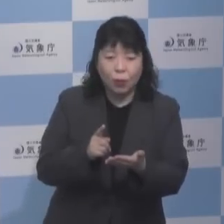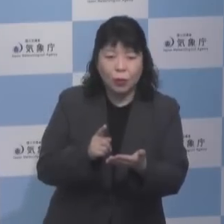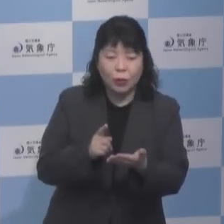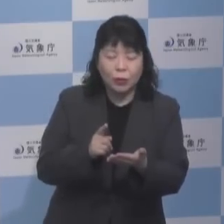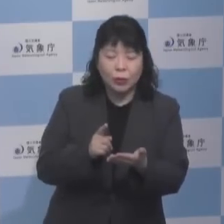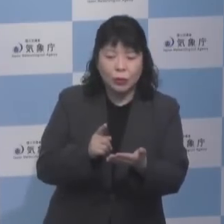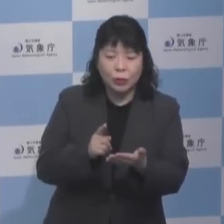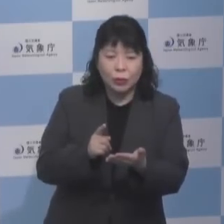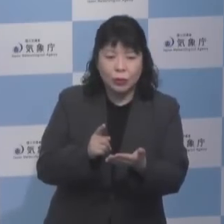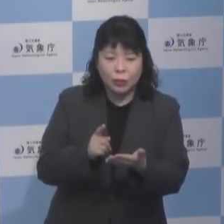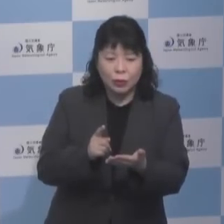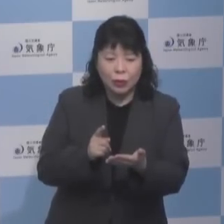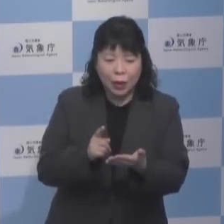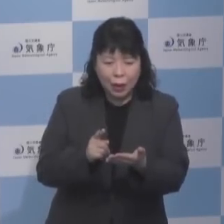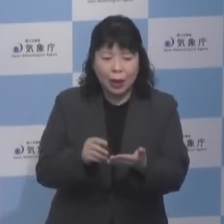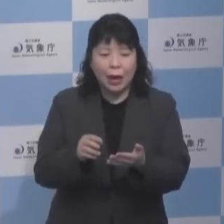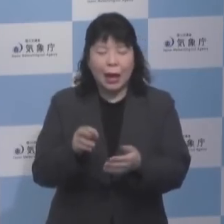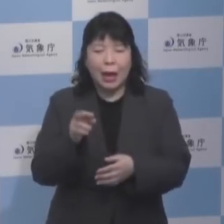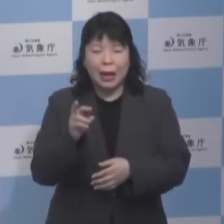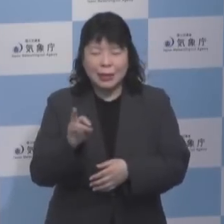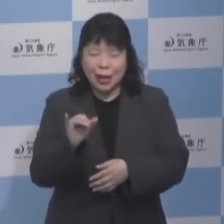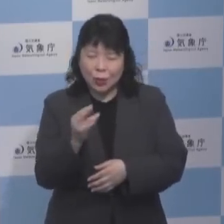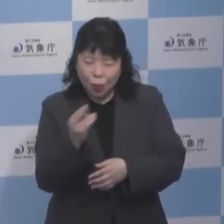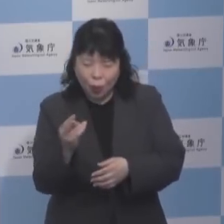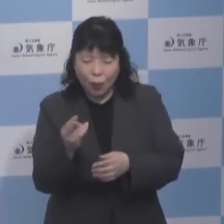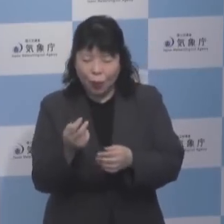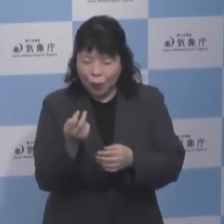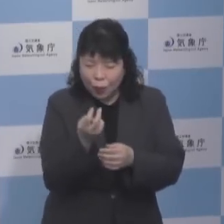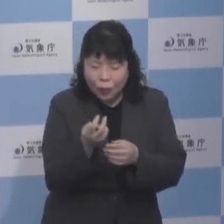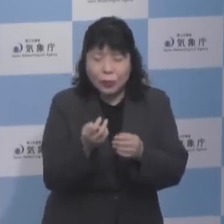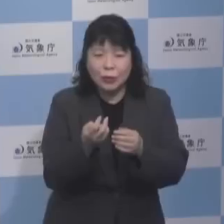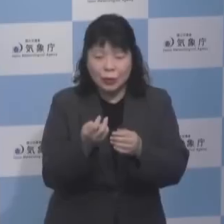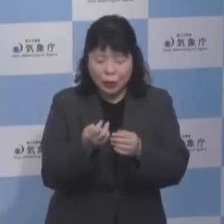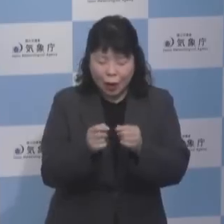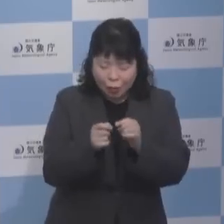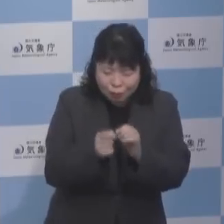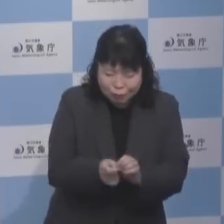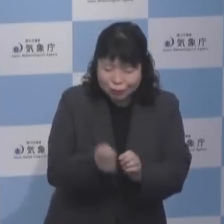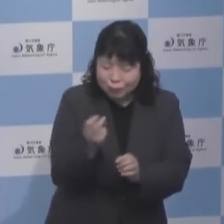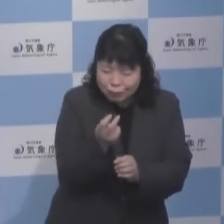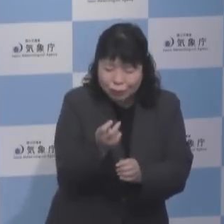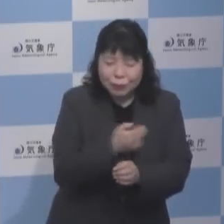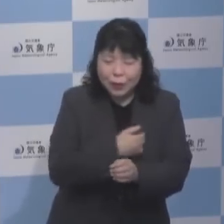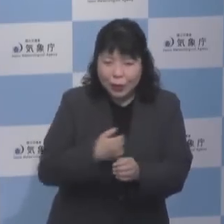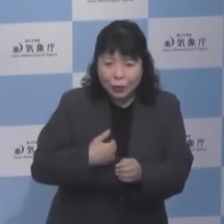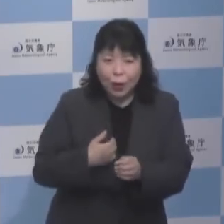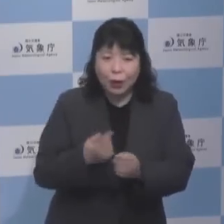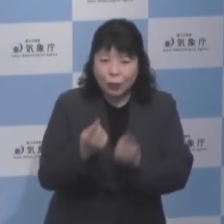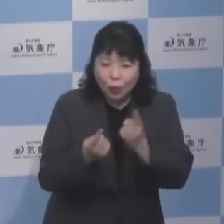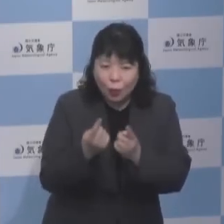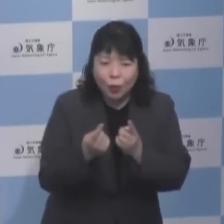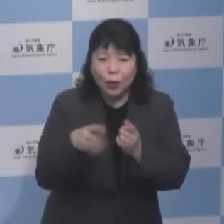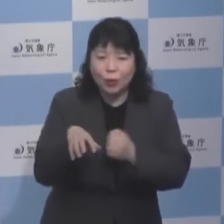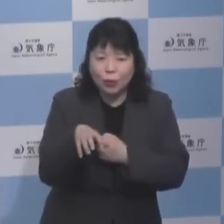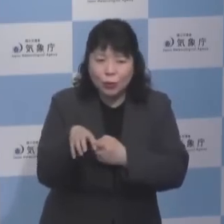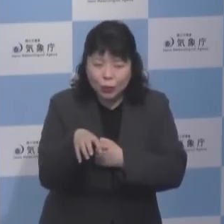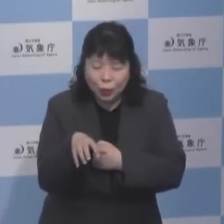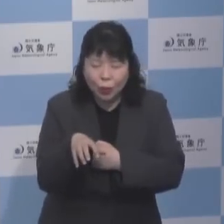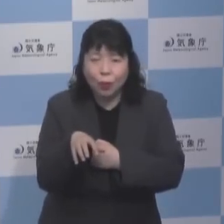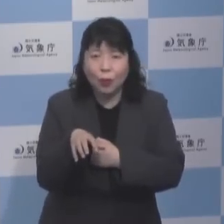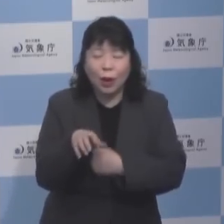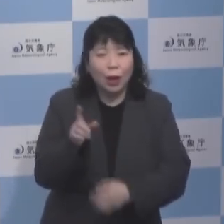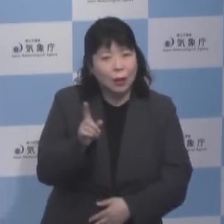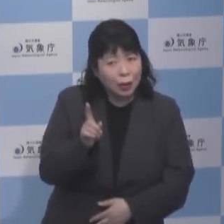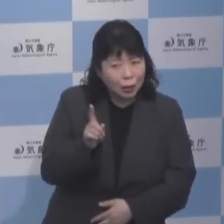精度の問題としてははっきり海側なのか、それとも陸側というか陸側との境界あたりなのかという